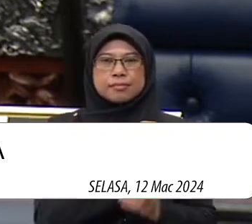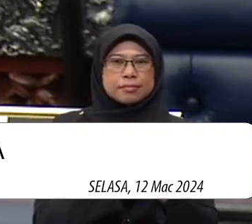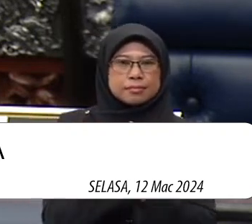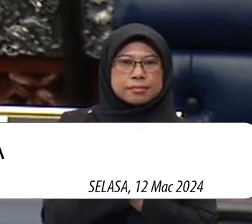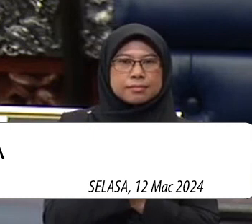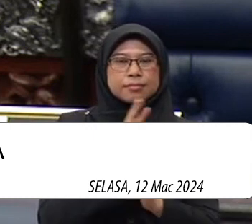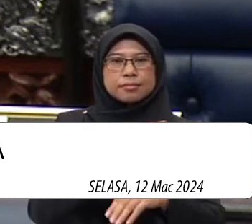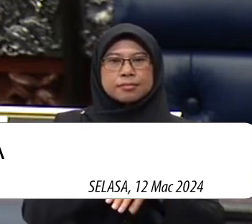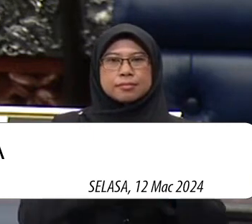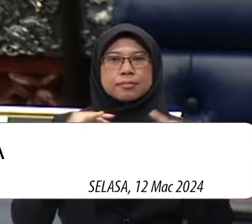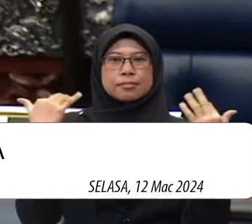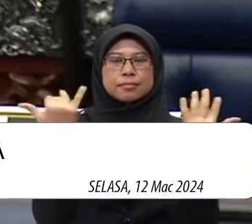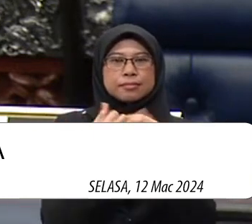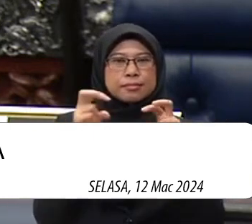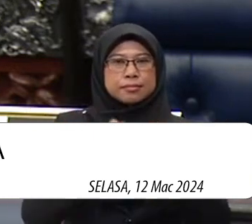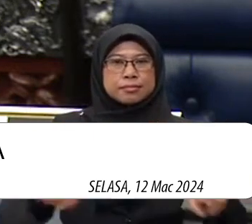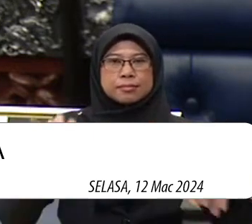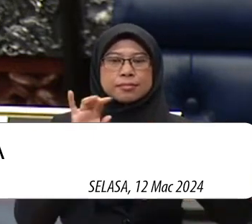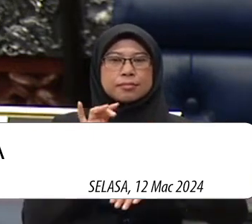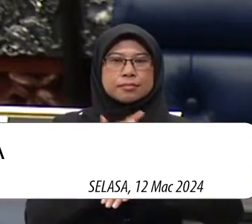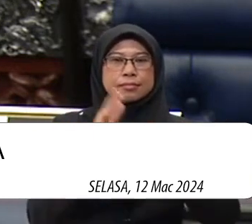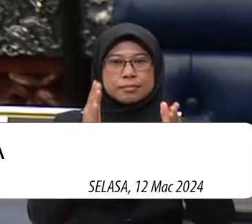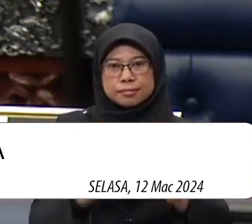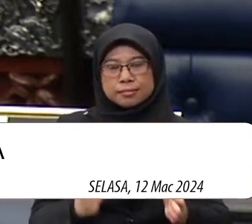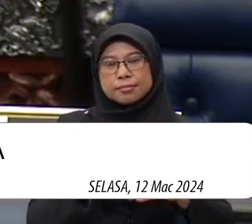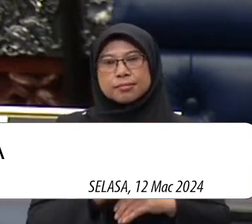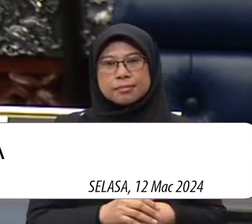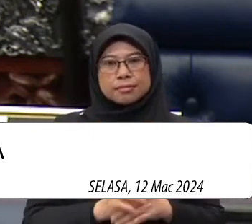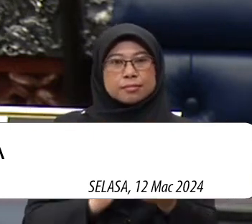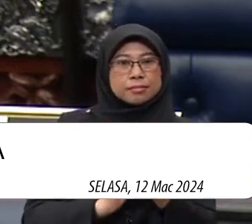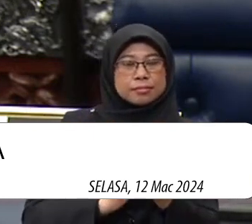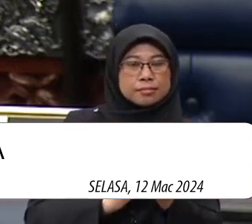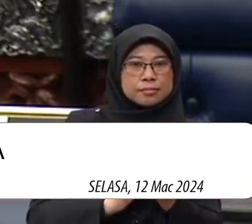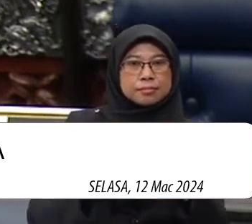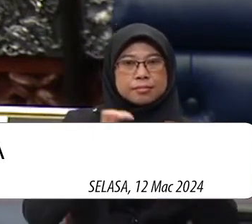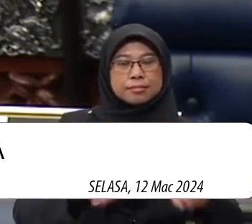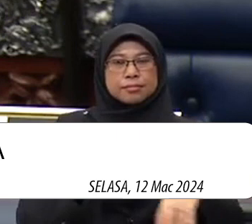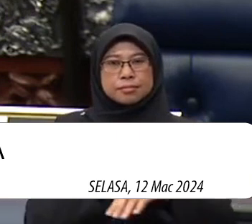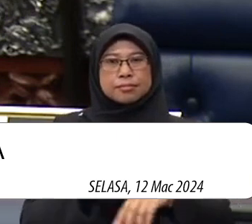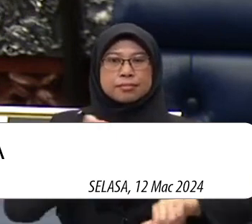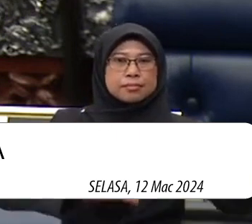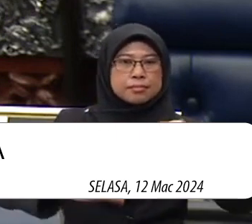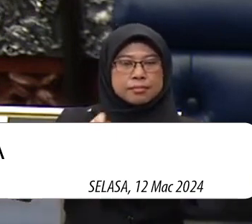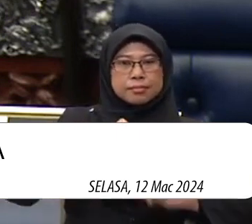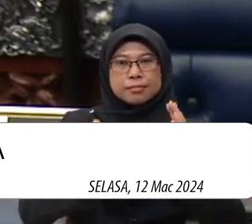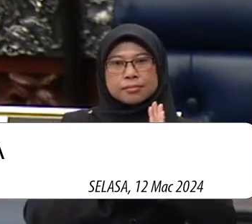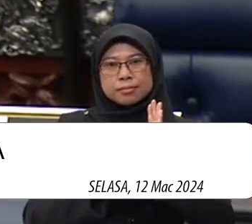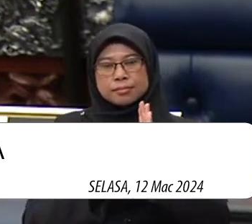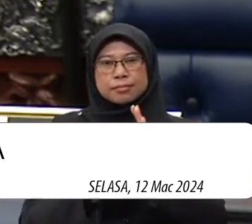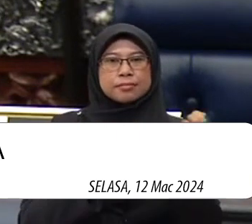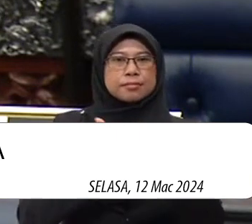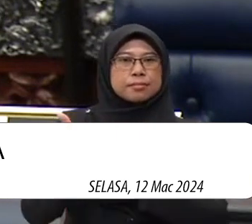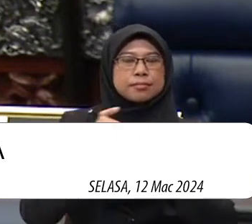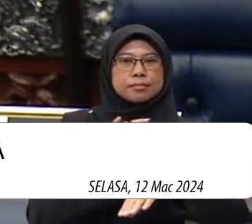natural environment research Council dengan izin medical research Council Science and technology facili